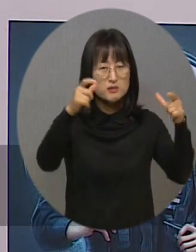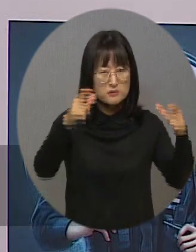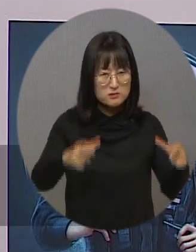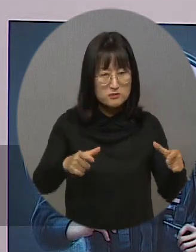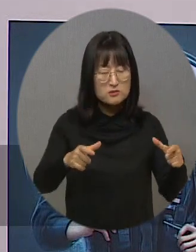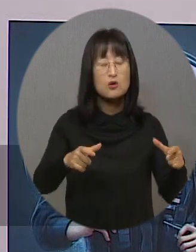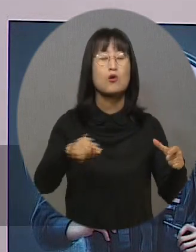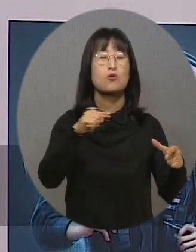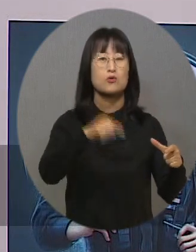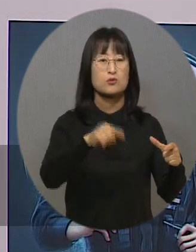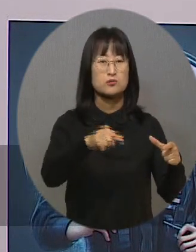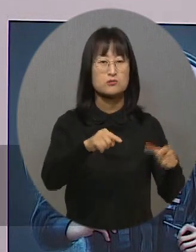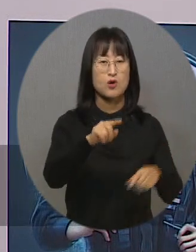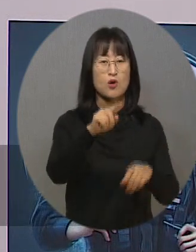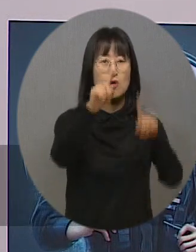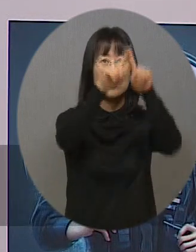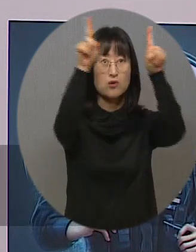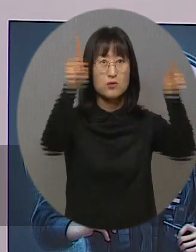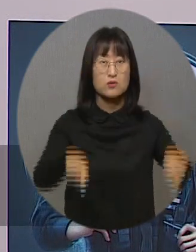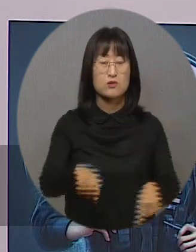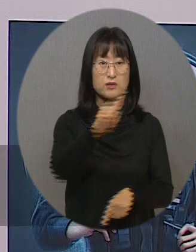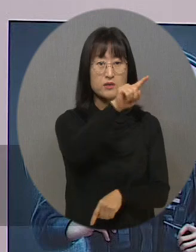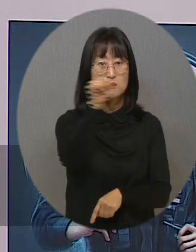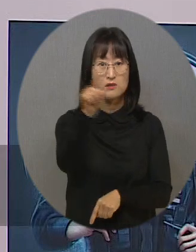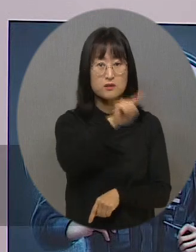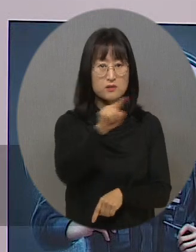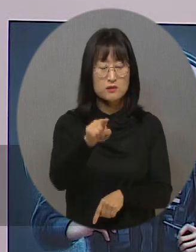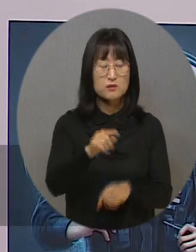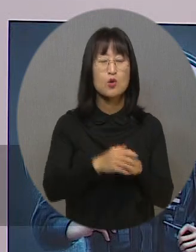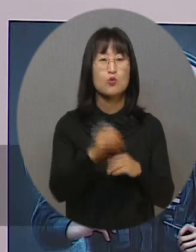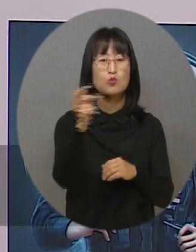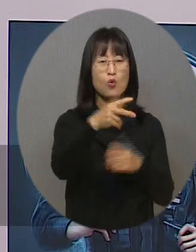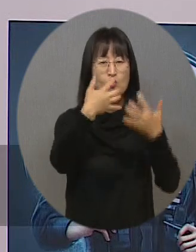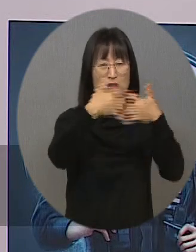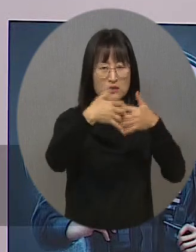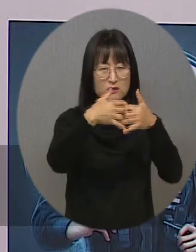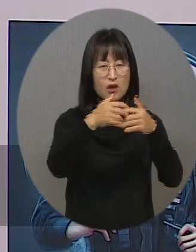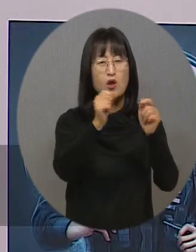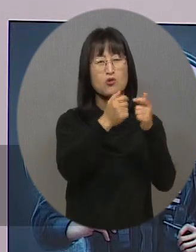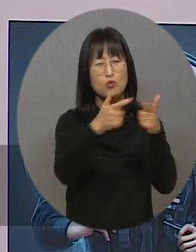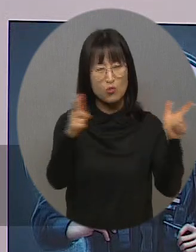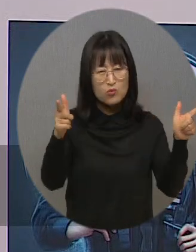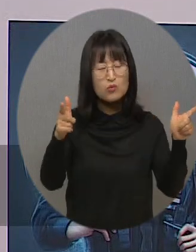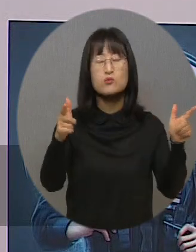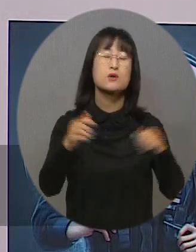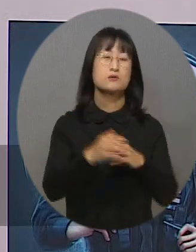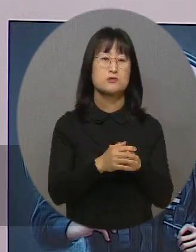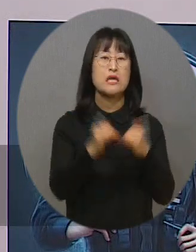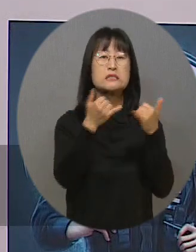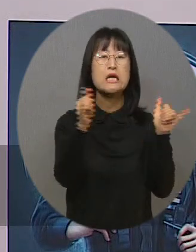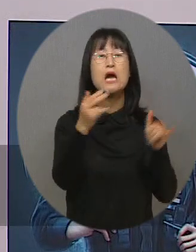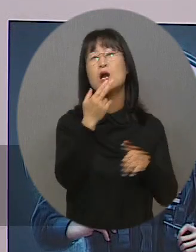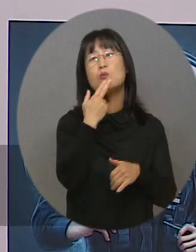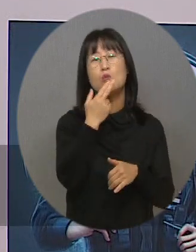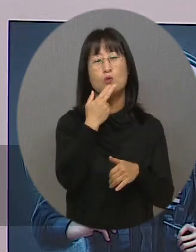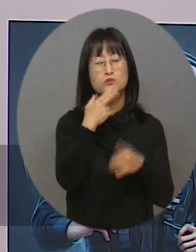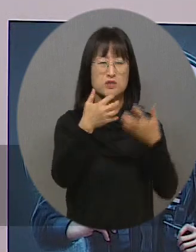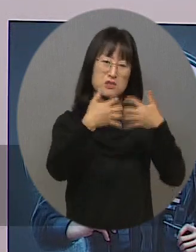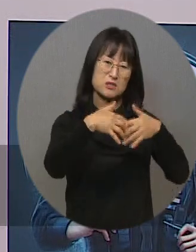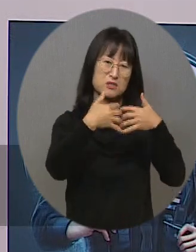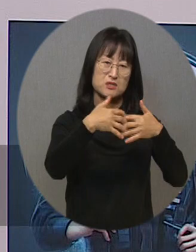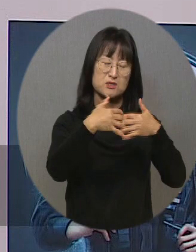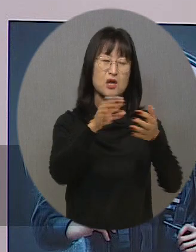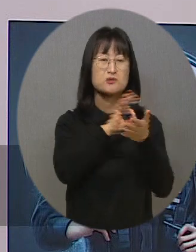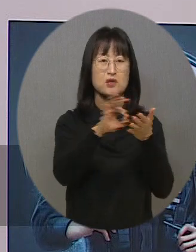지역사회에서도 키오스크라든지 아니면 무인정보 단말기 이런 시스템들이 우리 학생들도 지역사회 구성원으로서 살아가기